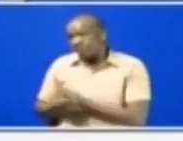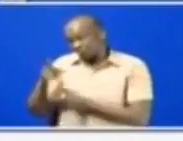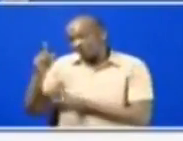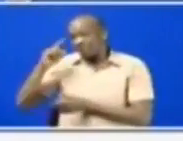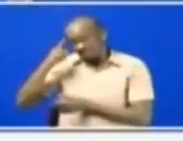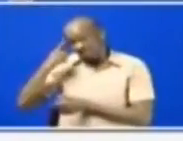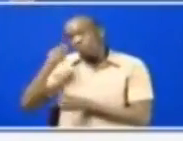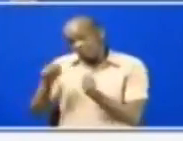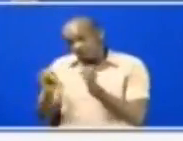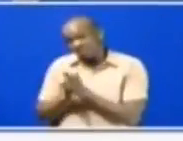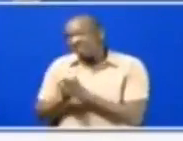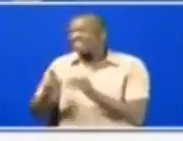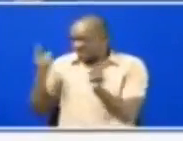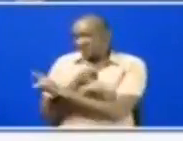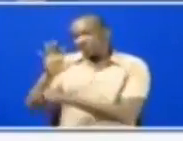wanafanya